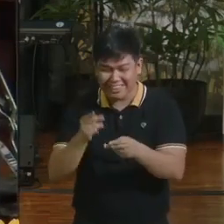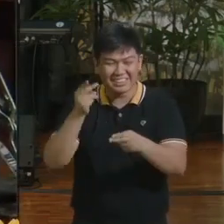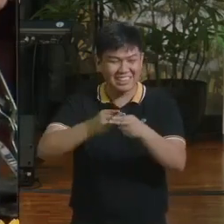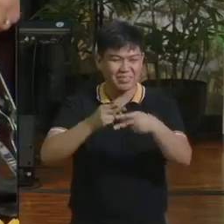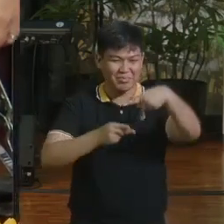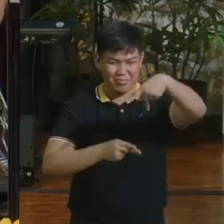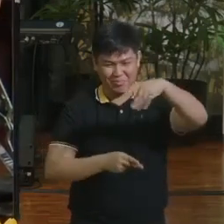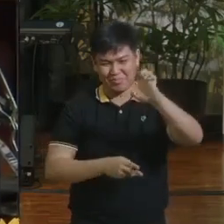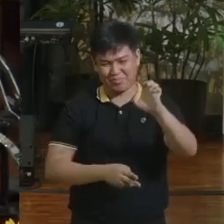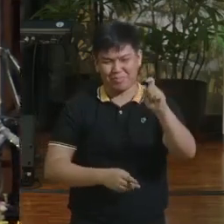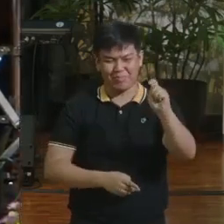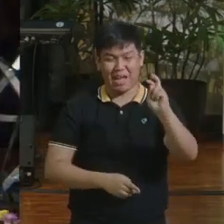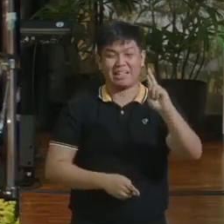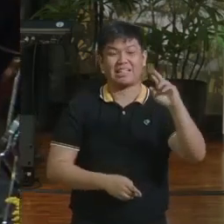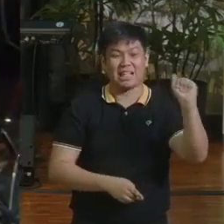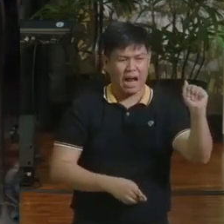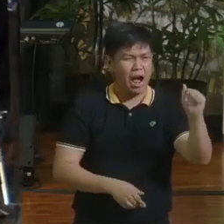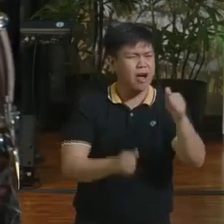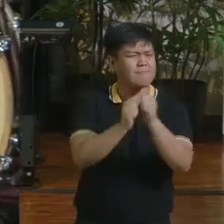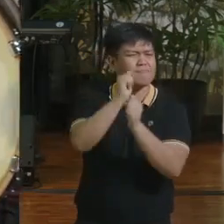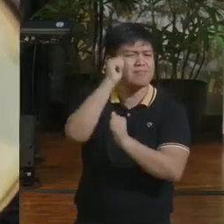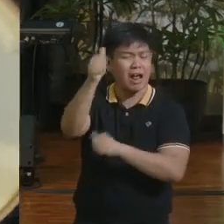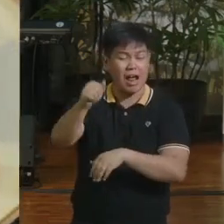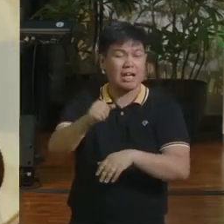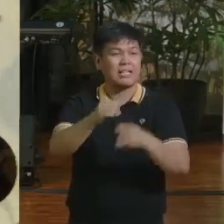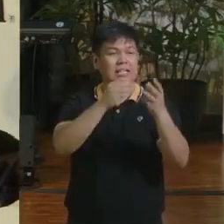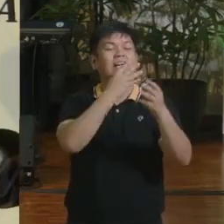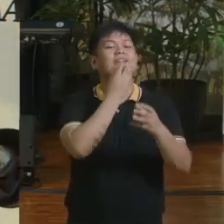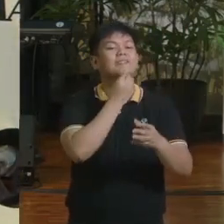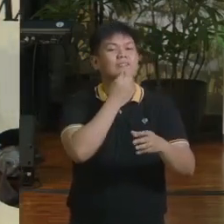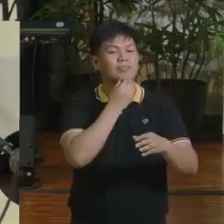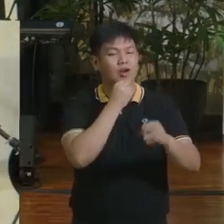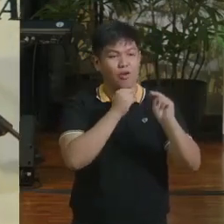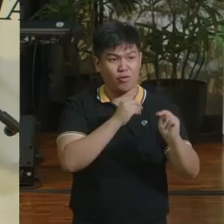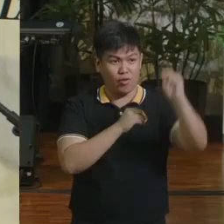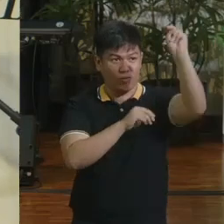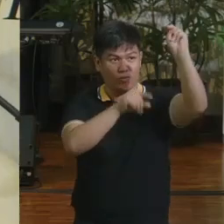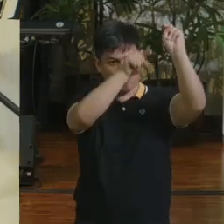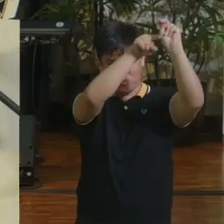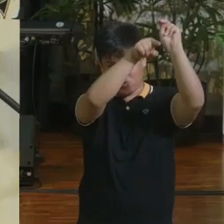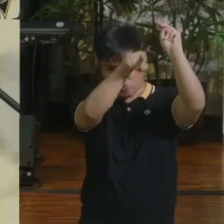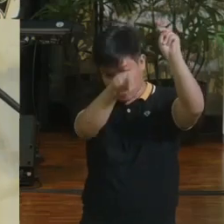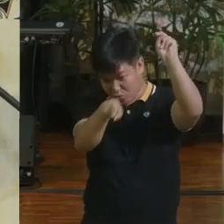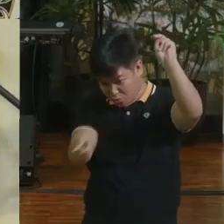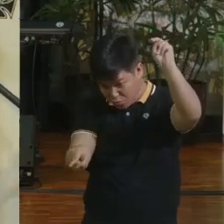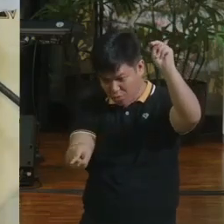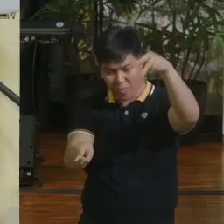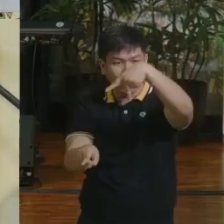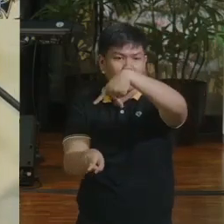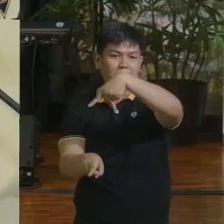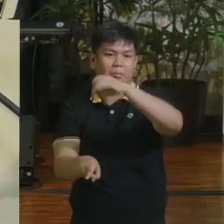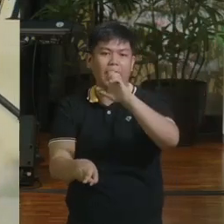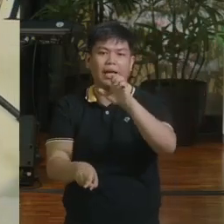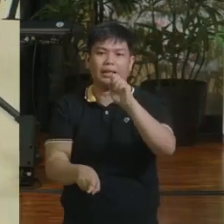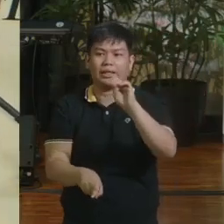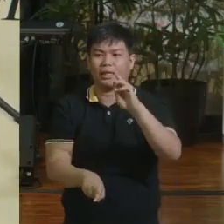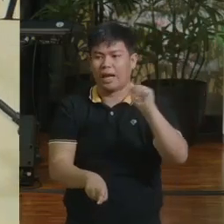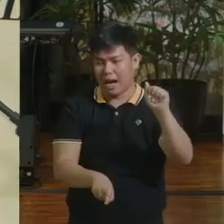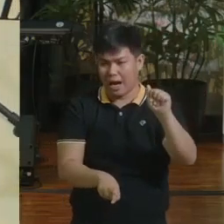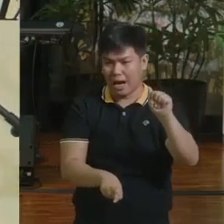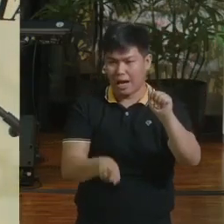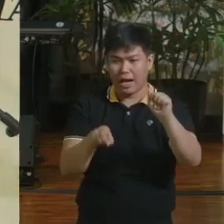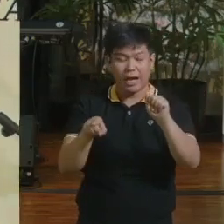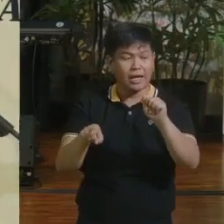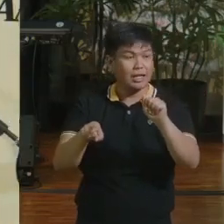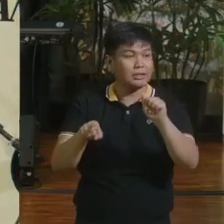papasok. No? Puro jagged rocks, tas biglang boom, bubukas. Napakagandang sight. At yung